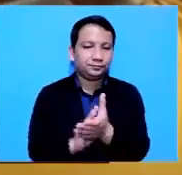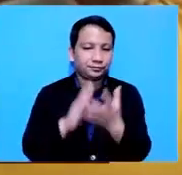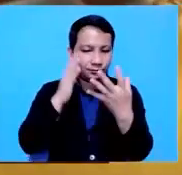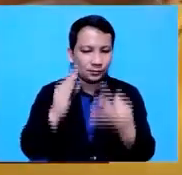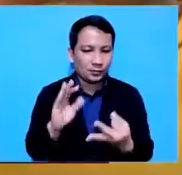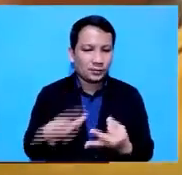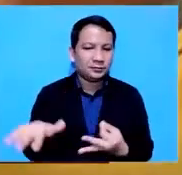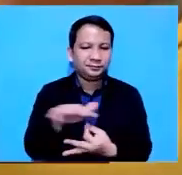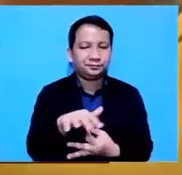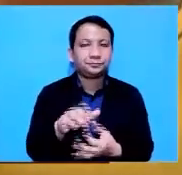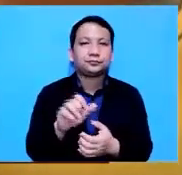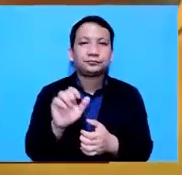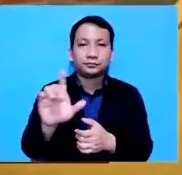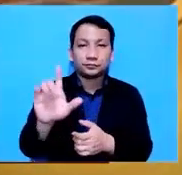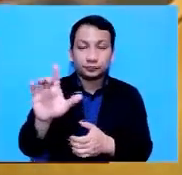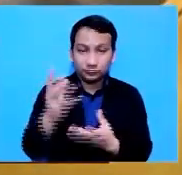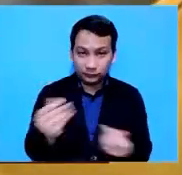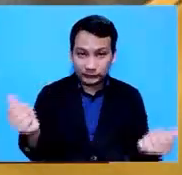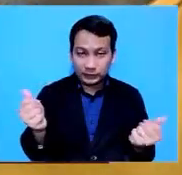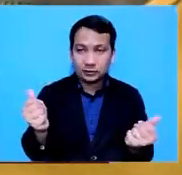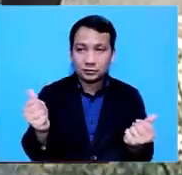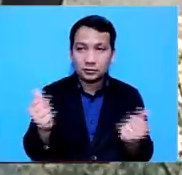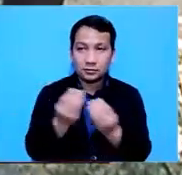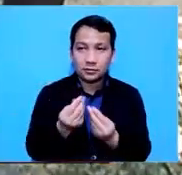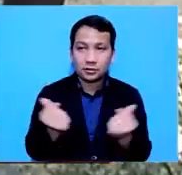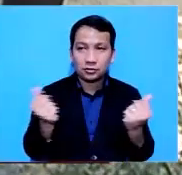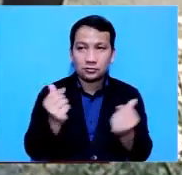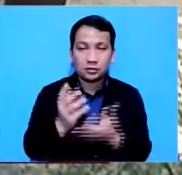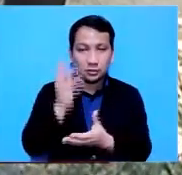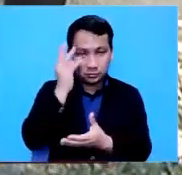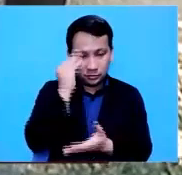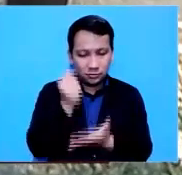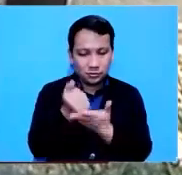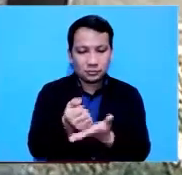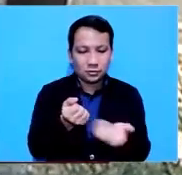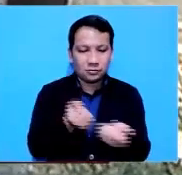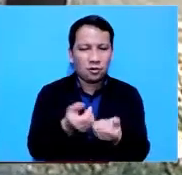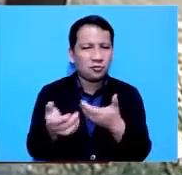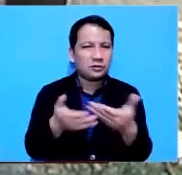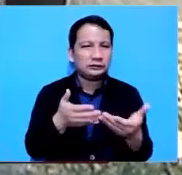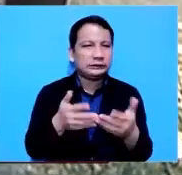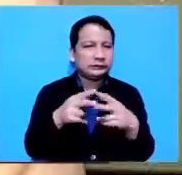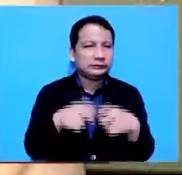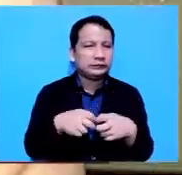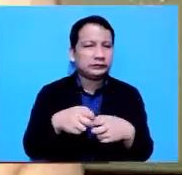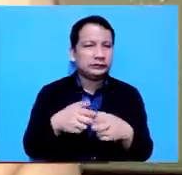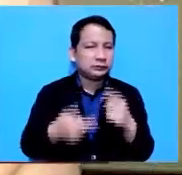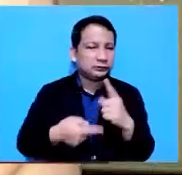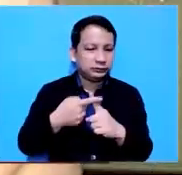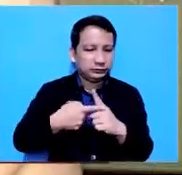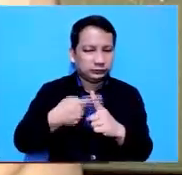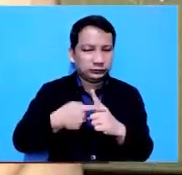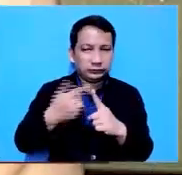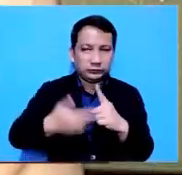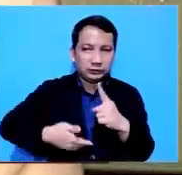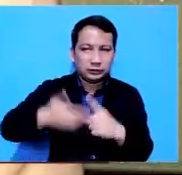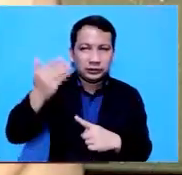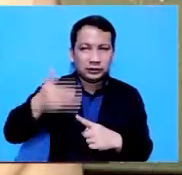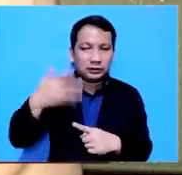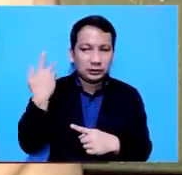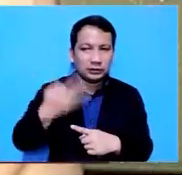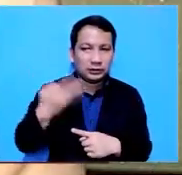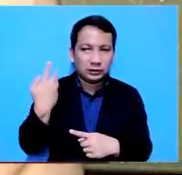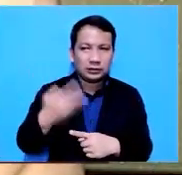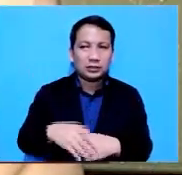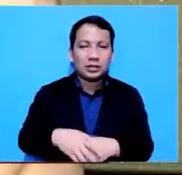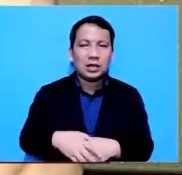kung paanong matutugunan ang pagkatuto ng mga mag-aaral sa kabila ng matinding temperatura. We have to balance, no? We also have